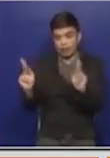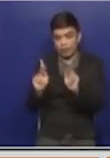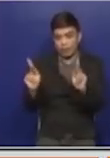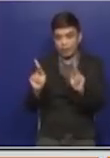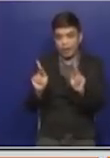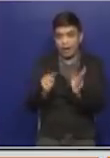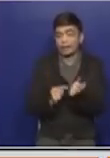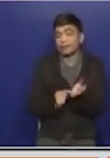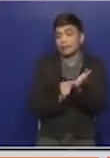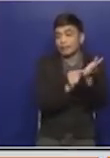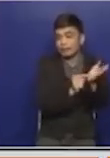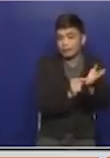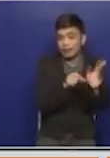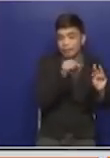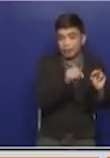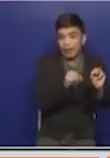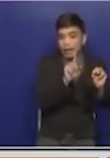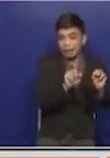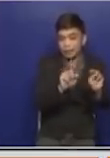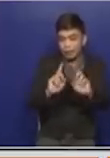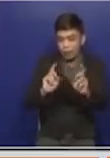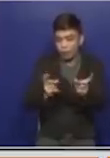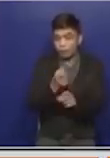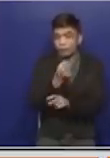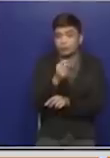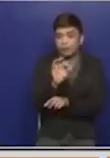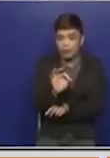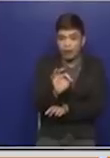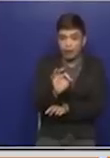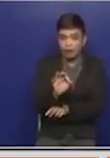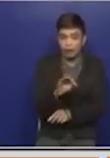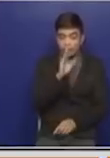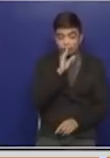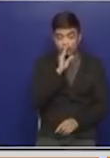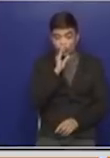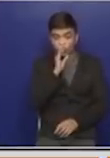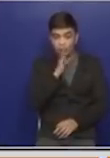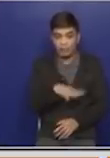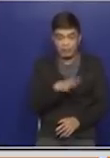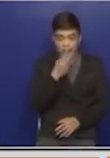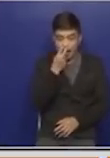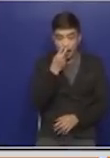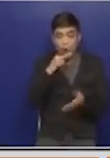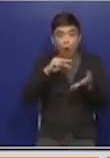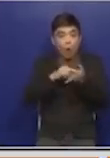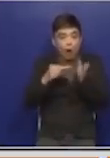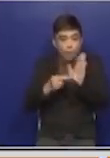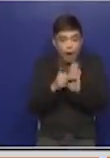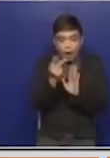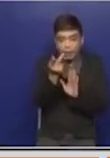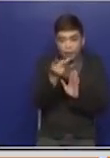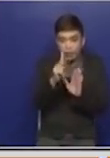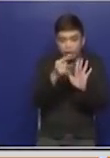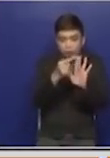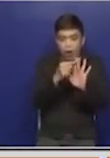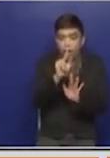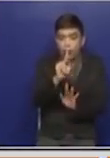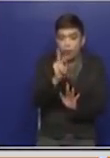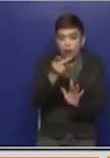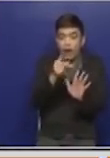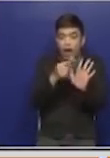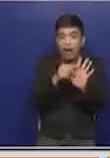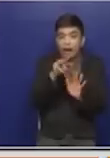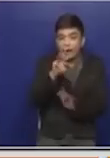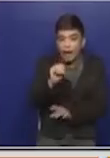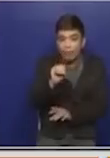ได้นำเสนอนะคะมาตรา1วงเล็บ19นะคะการคุกคามทางเพศหมายความว่าการกระทำหรือพฤติการอื่นใ